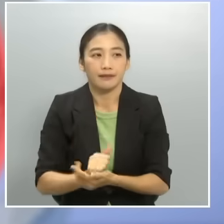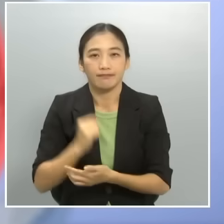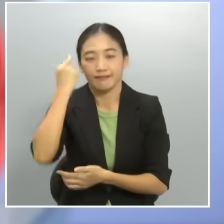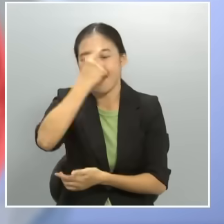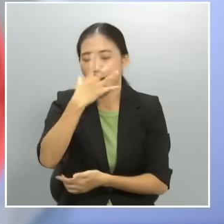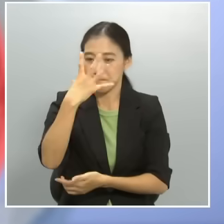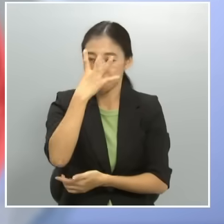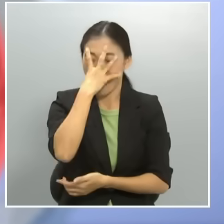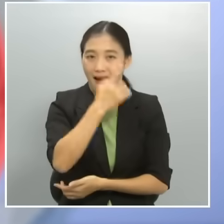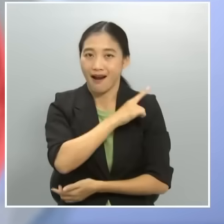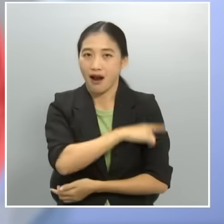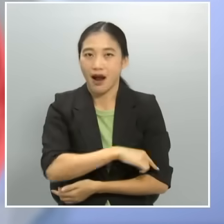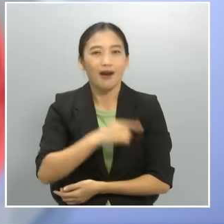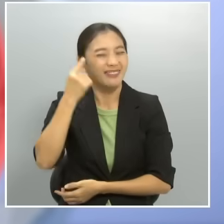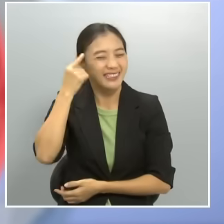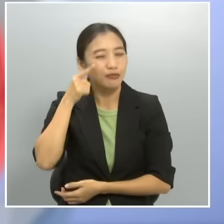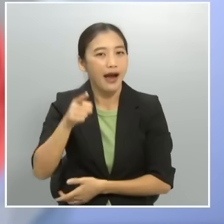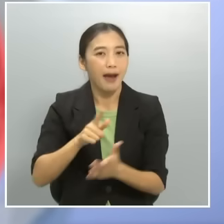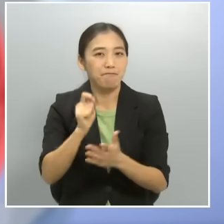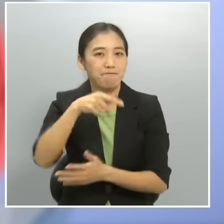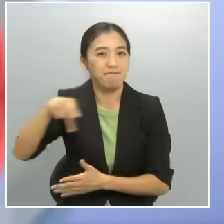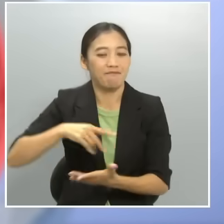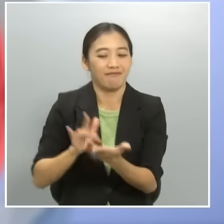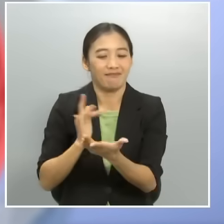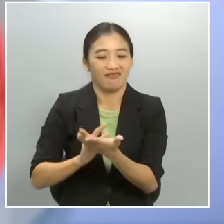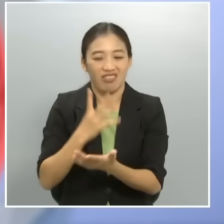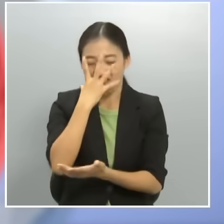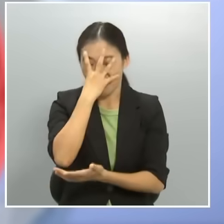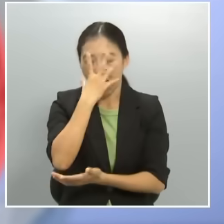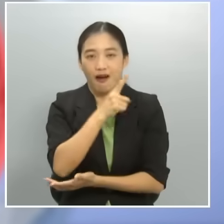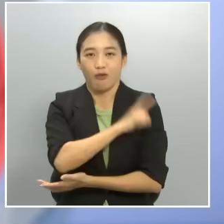น่าจะ18แอปน่ะ โอเคเป็นไปได ้ ค่ะ